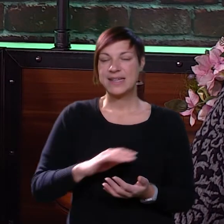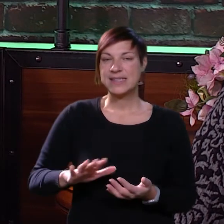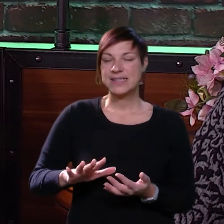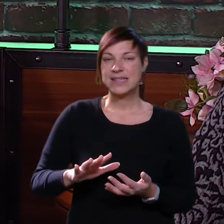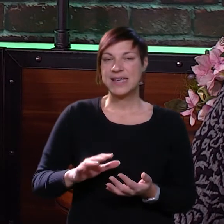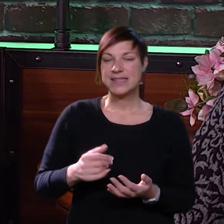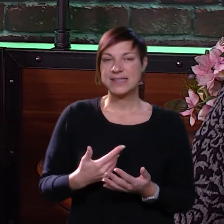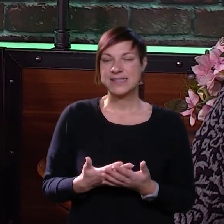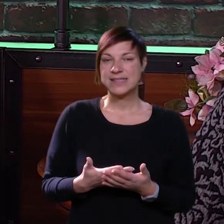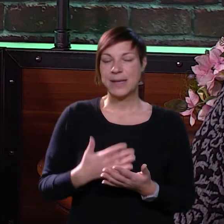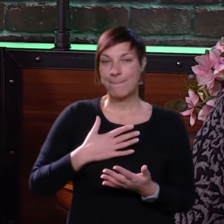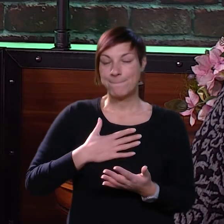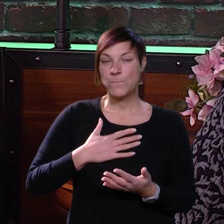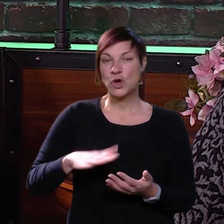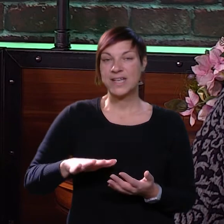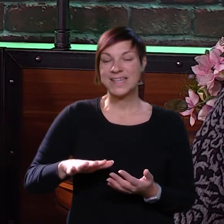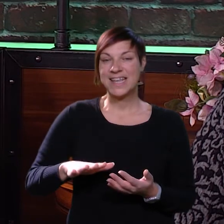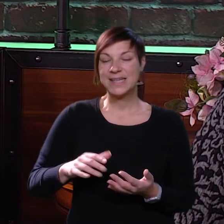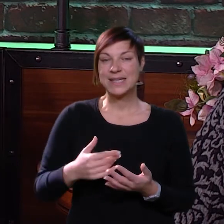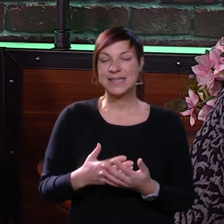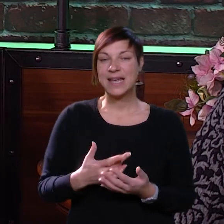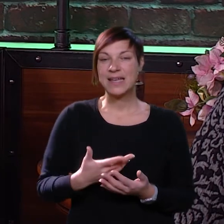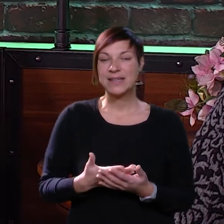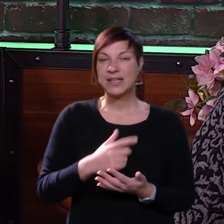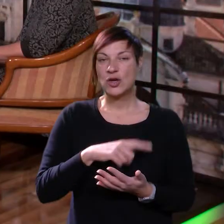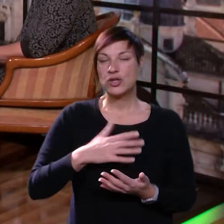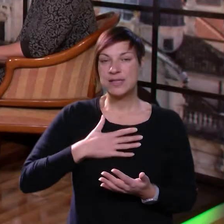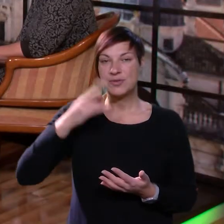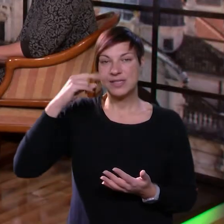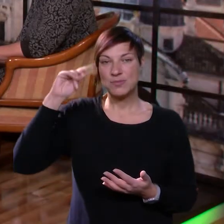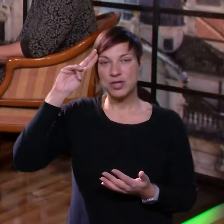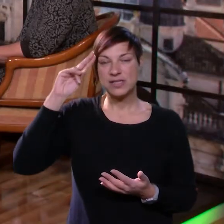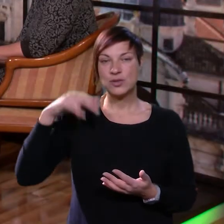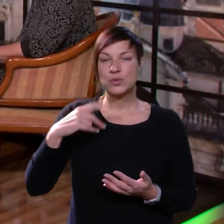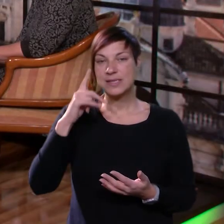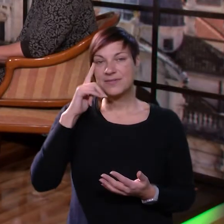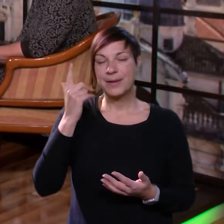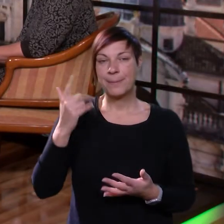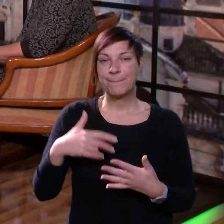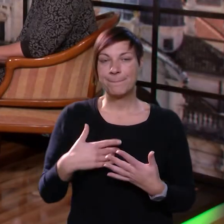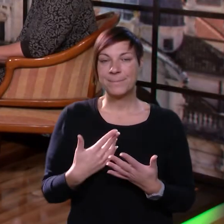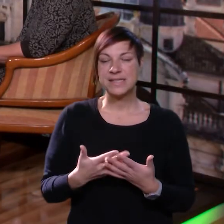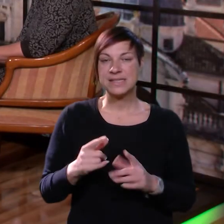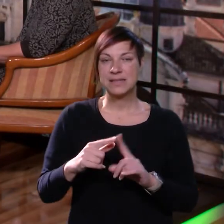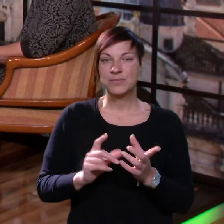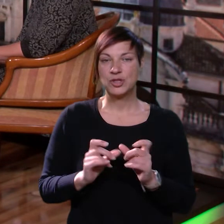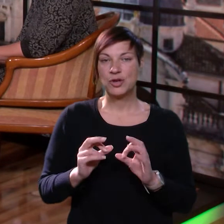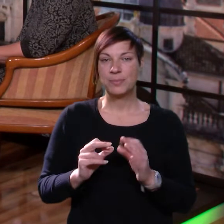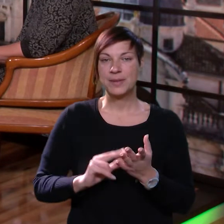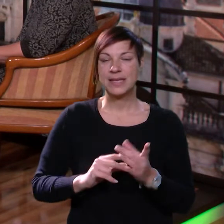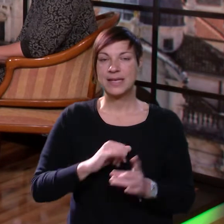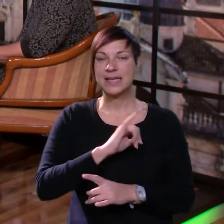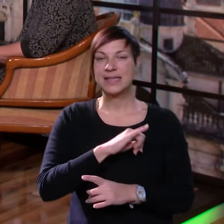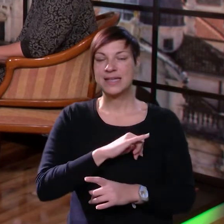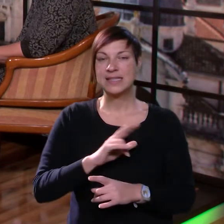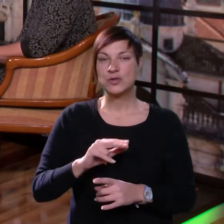interesi djece spod mog djeteta, evo mogu reći osobno iz mog iskustva, mislim, Tomini